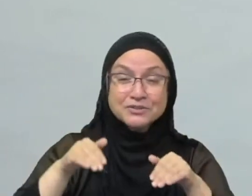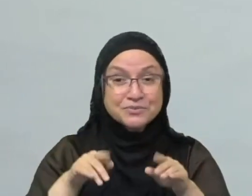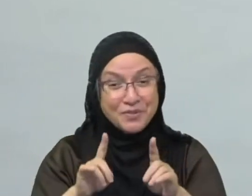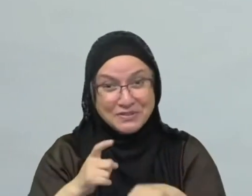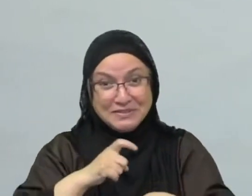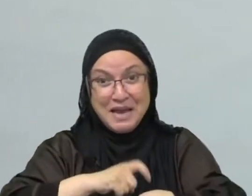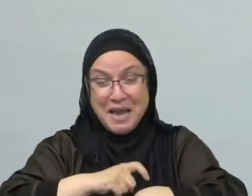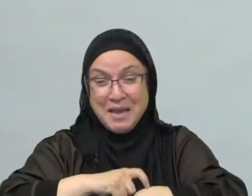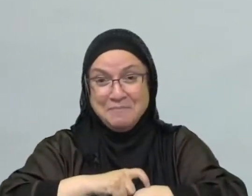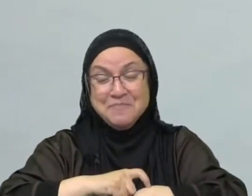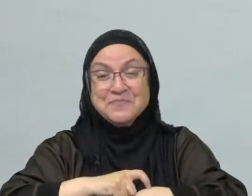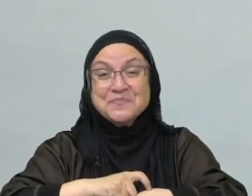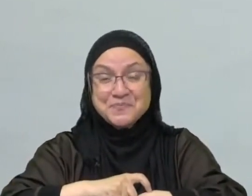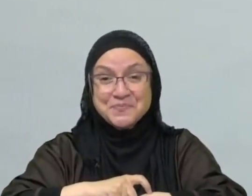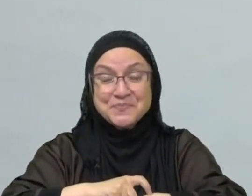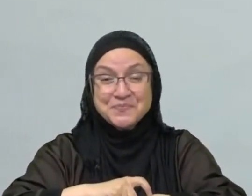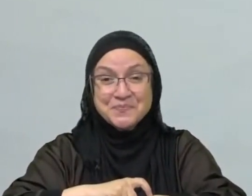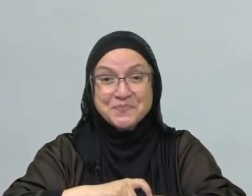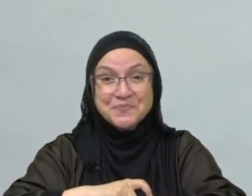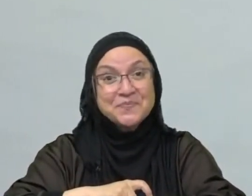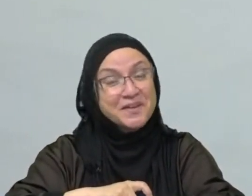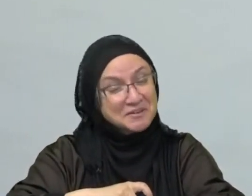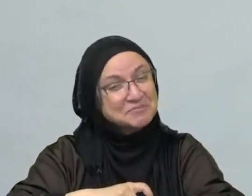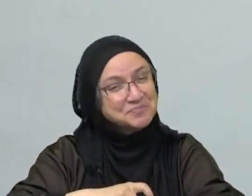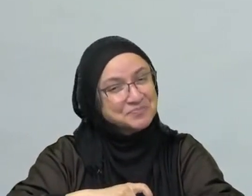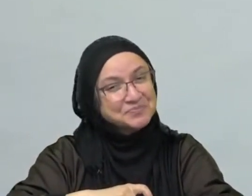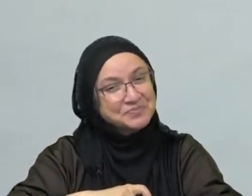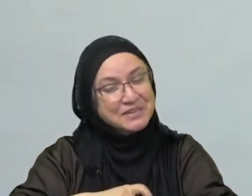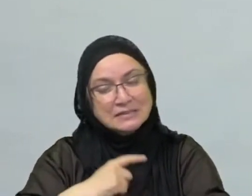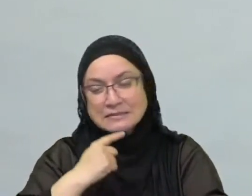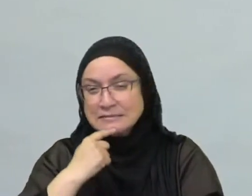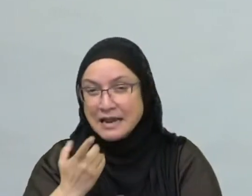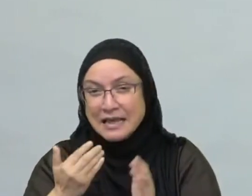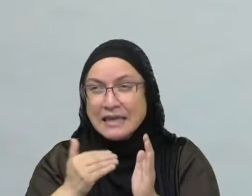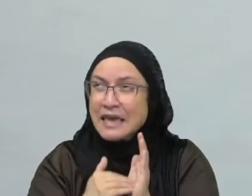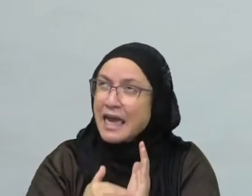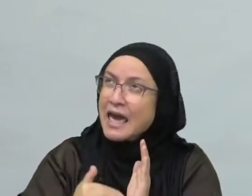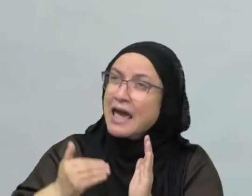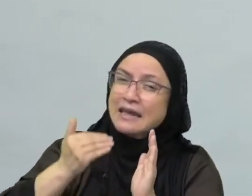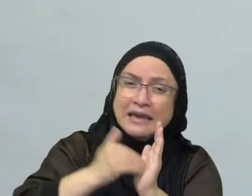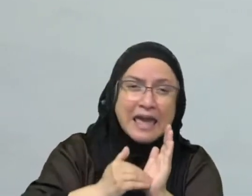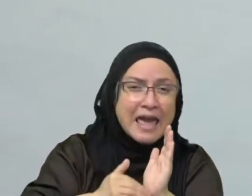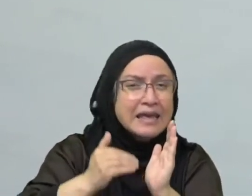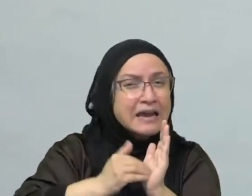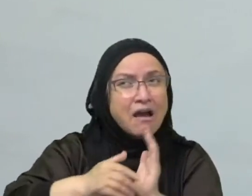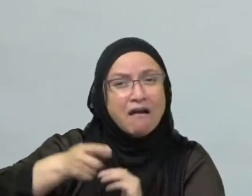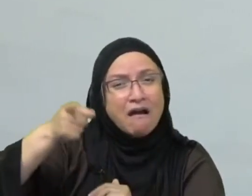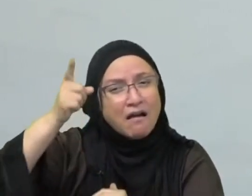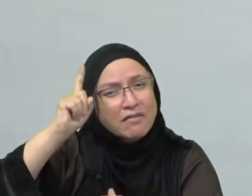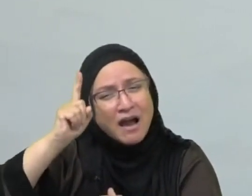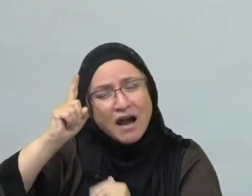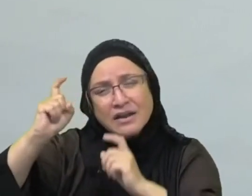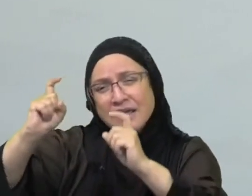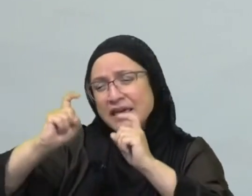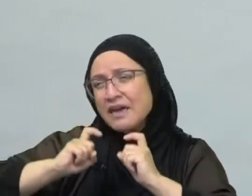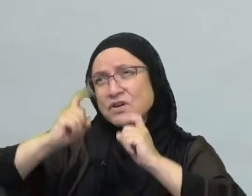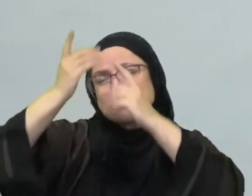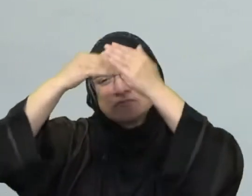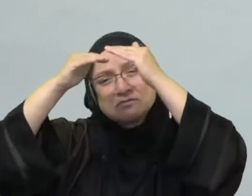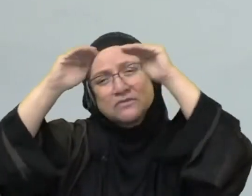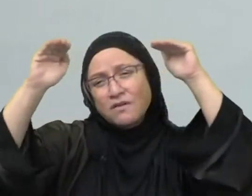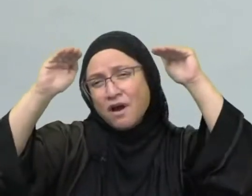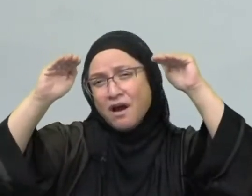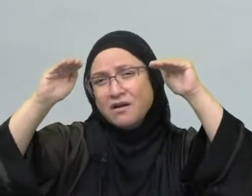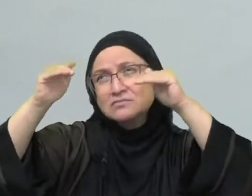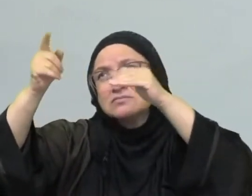الْجَنَّةِ اللَّهُمَ أَدْخِلْنَا الْجَنَّةِ اللهم ادخلنا الجنة اللهم عدنا من النار اللهم عدنا من النار اللهم عدنا من النار. May